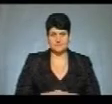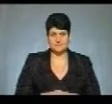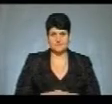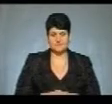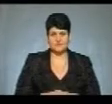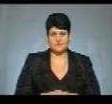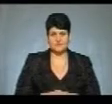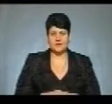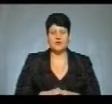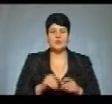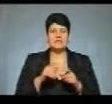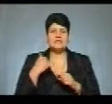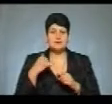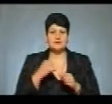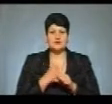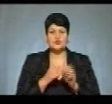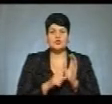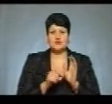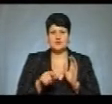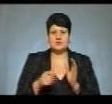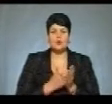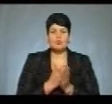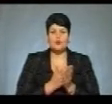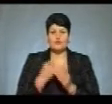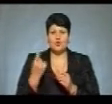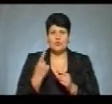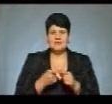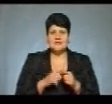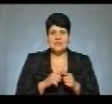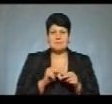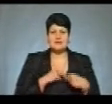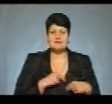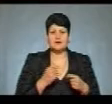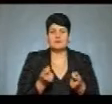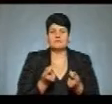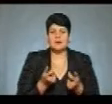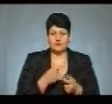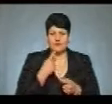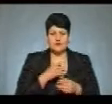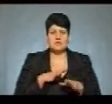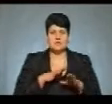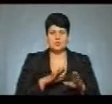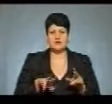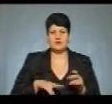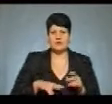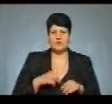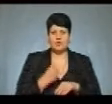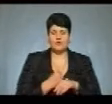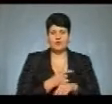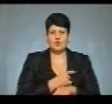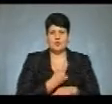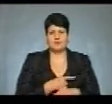У диспетчерському пункті працює 6 осіб. Щоб обслуговувати область, цих працівників недостатньо, каже заступник директора головного лікаря Тетяна